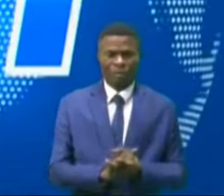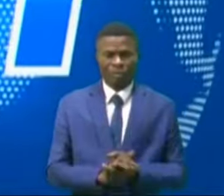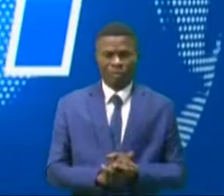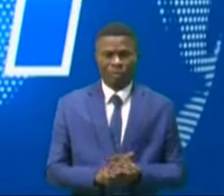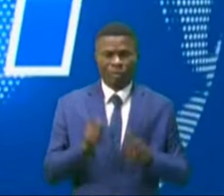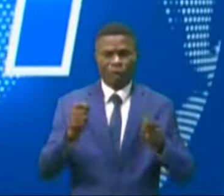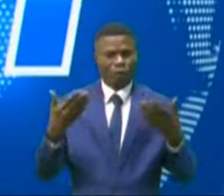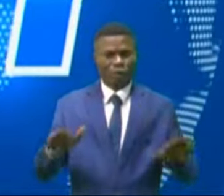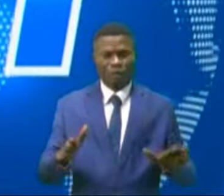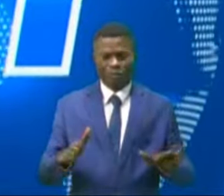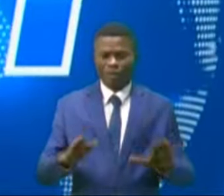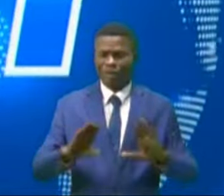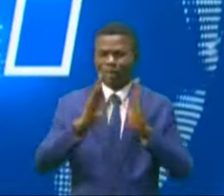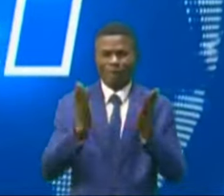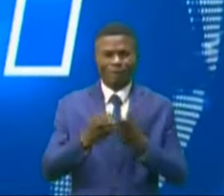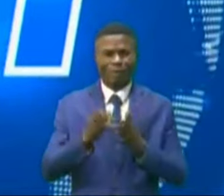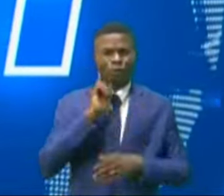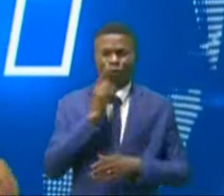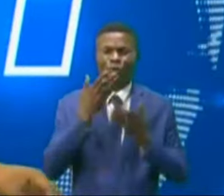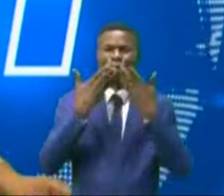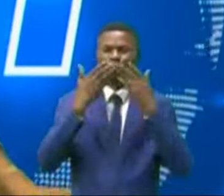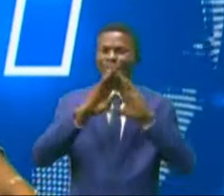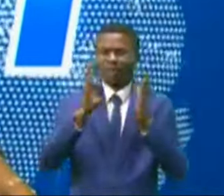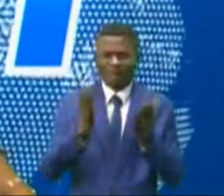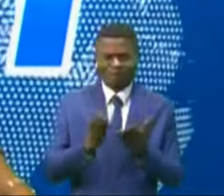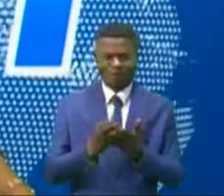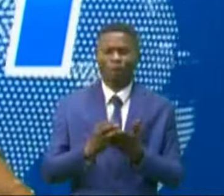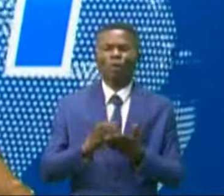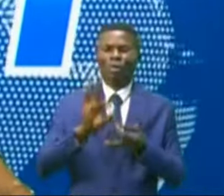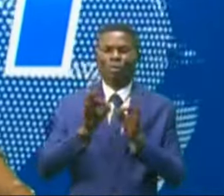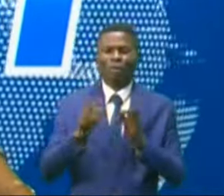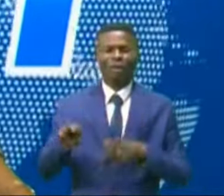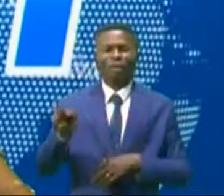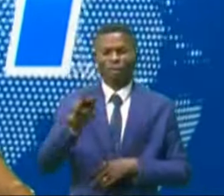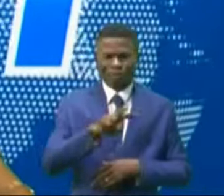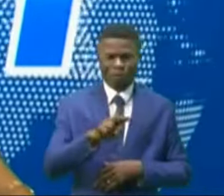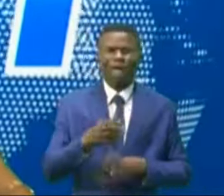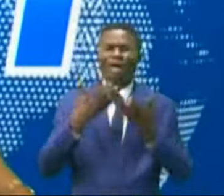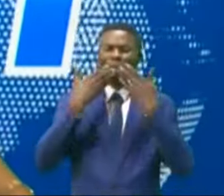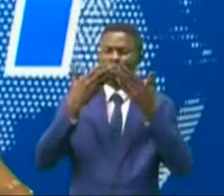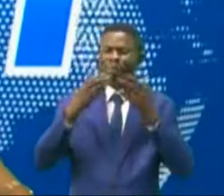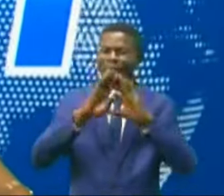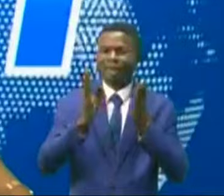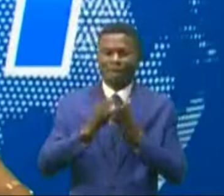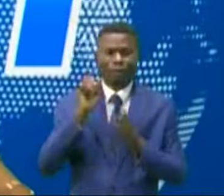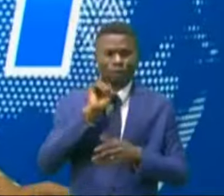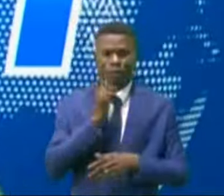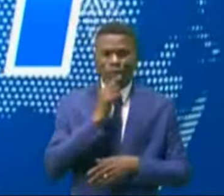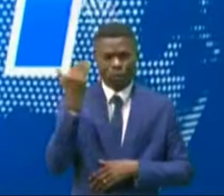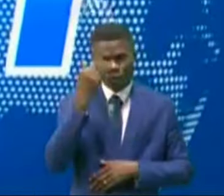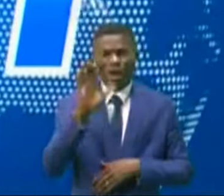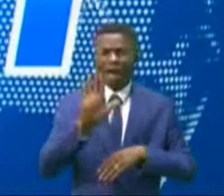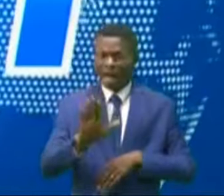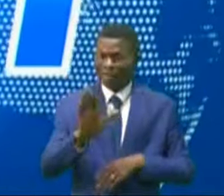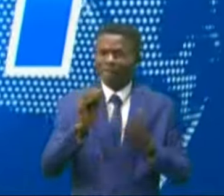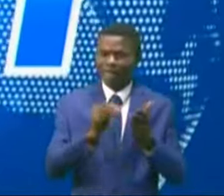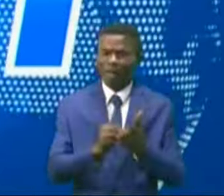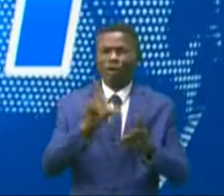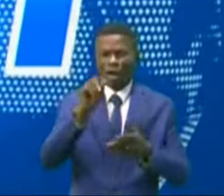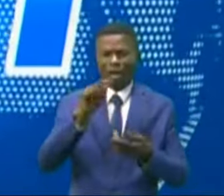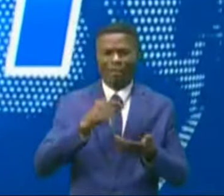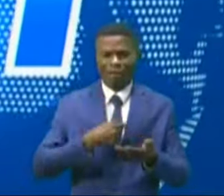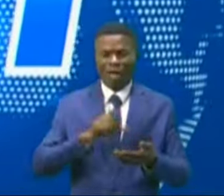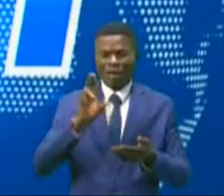Ce journal est terminé conjointement avec Michel Tamoussi. Nous vous disons merci de nous avoir suivis. Il a